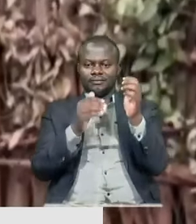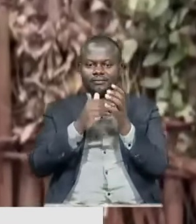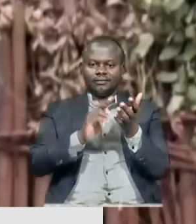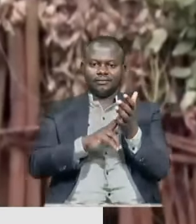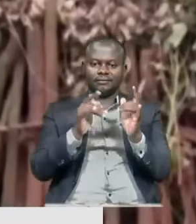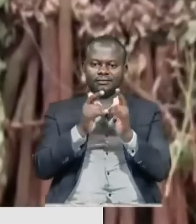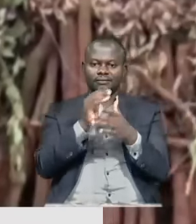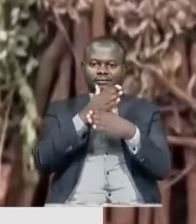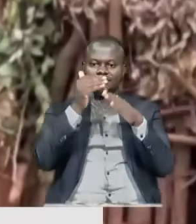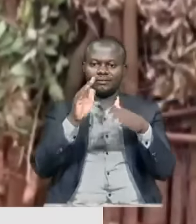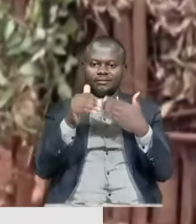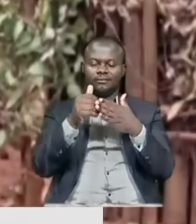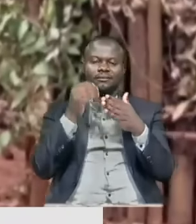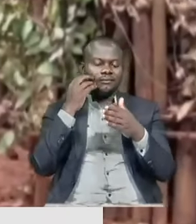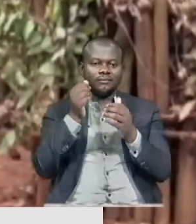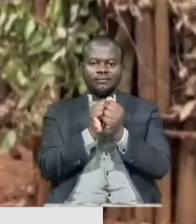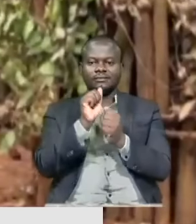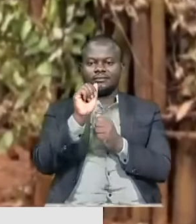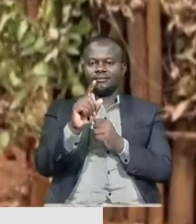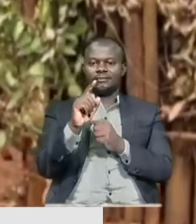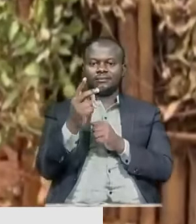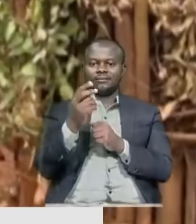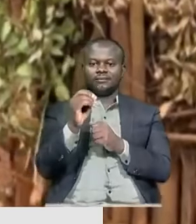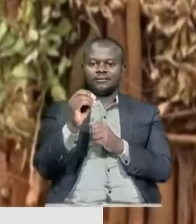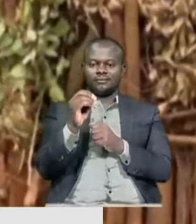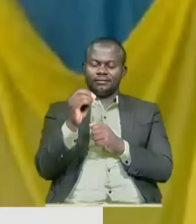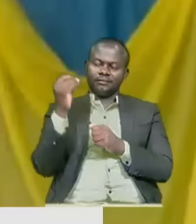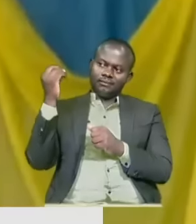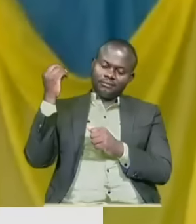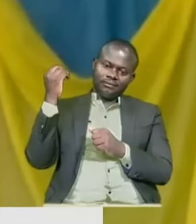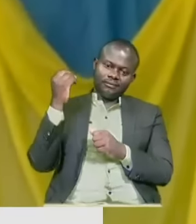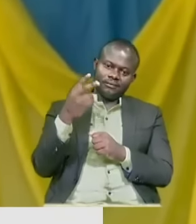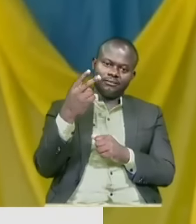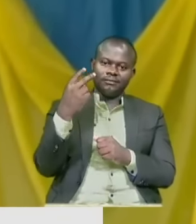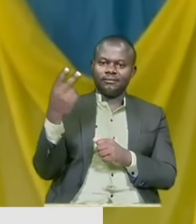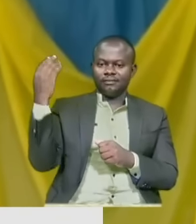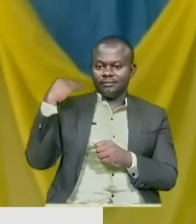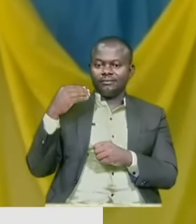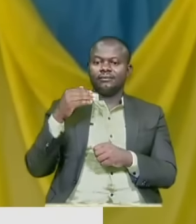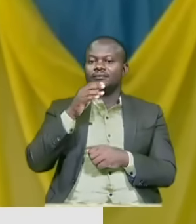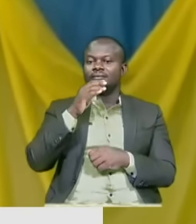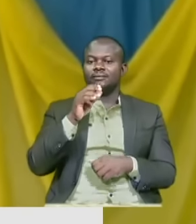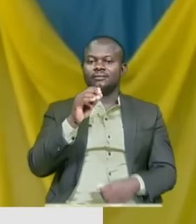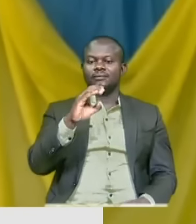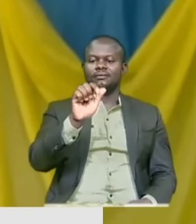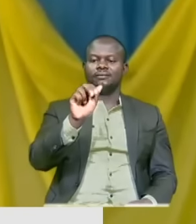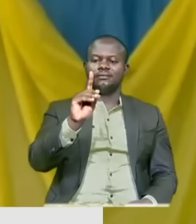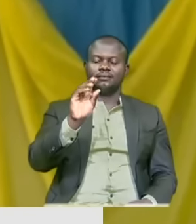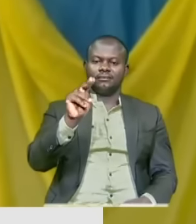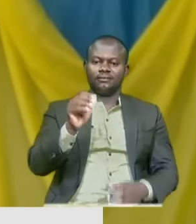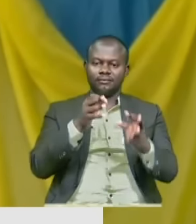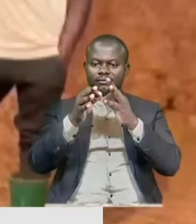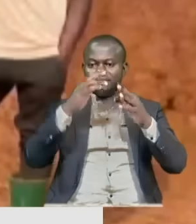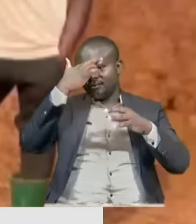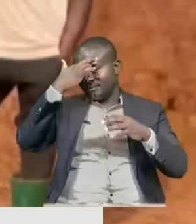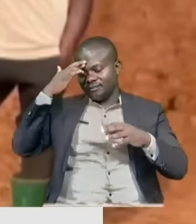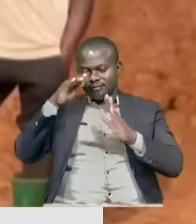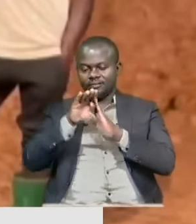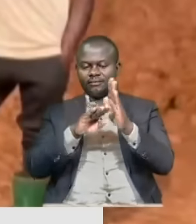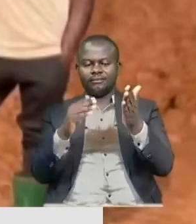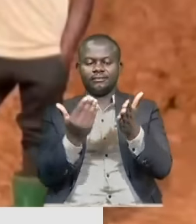n'inama y'abaminisitiri yo mu gushyinga umwaka ushize umuyobozi mukuru w'ikigega Roda nyina wa Gaga Claudine arasobanura impamvu iyi gahunda